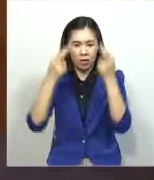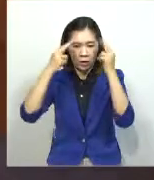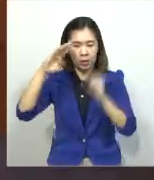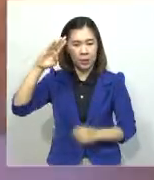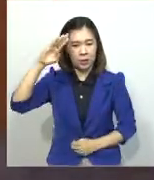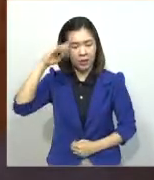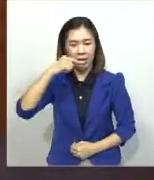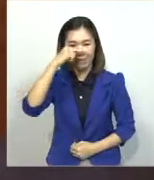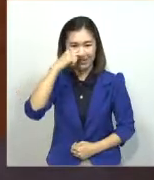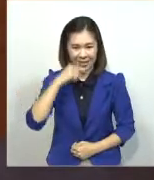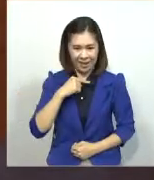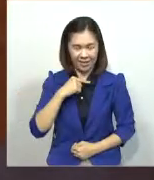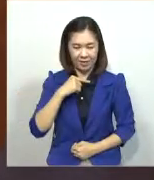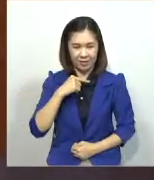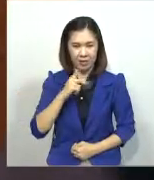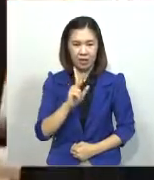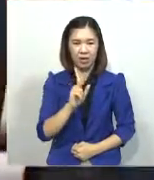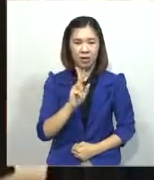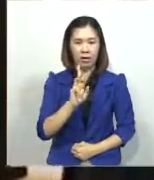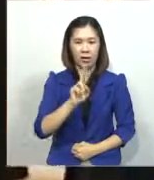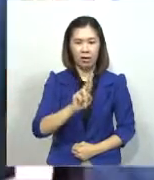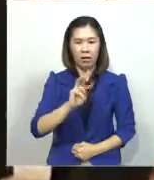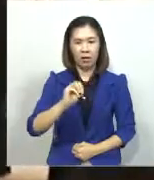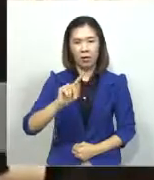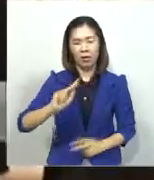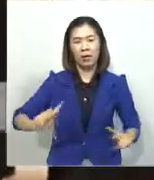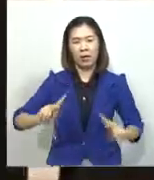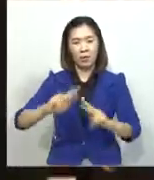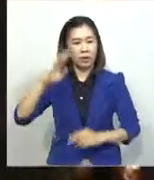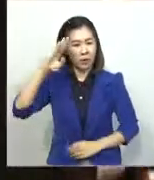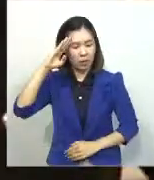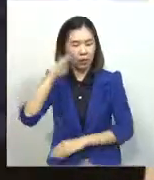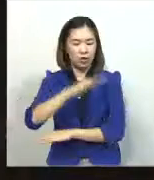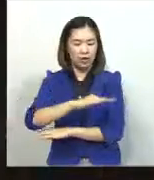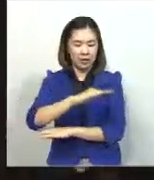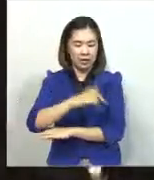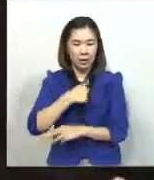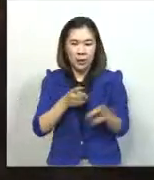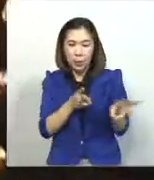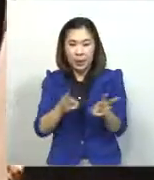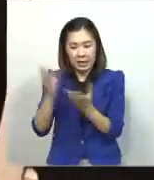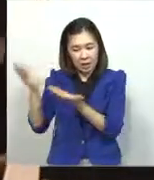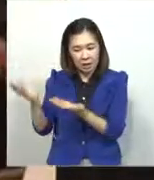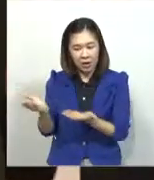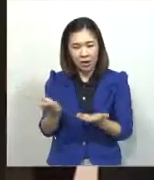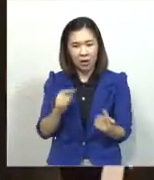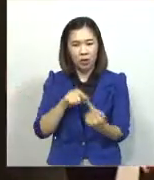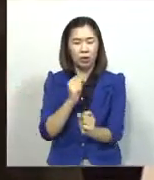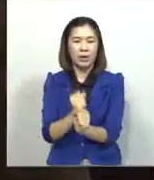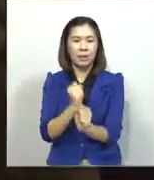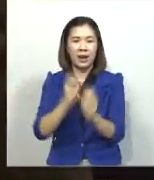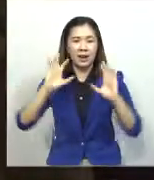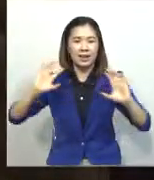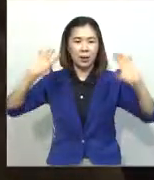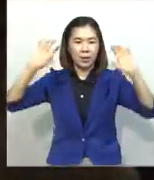องนายกรัฐมนตรีและรัฐมนตรีว่าการกระทรวงกลาโหมก่อนในช่วงเย็นจะมีพิธีต้อนรับอย่างเป็นทางการที่ทำเนียบรัฐบ